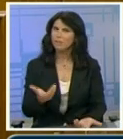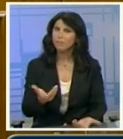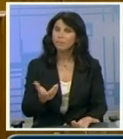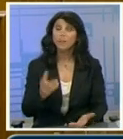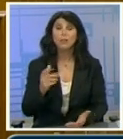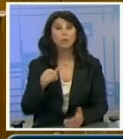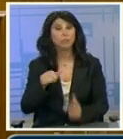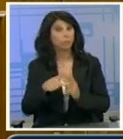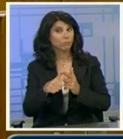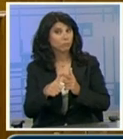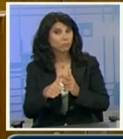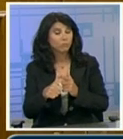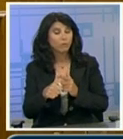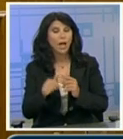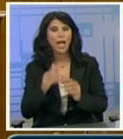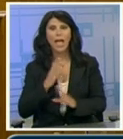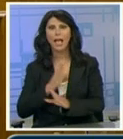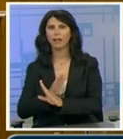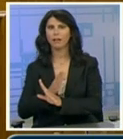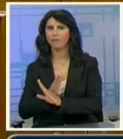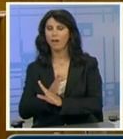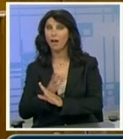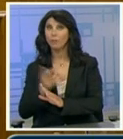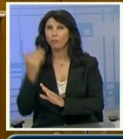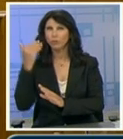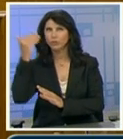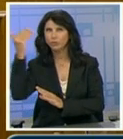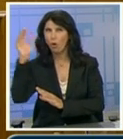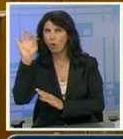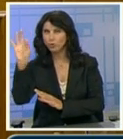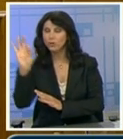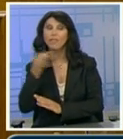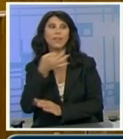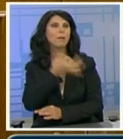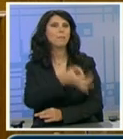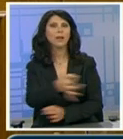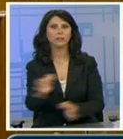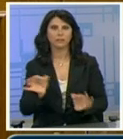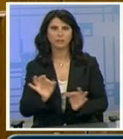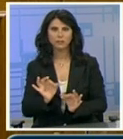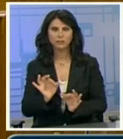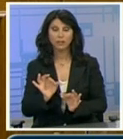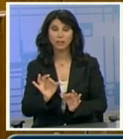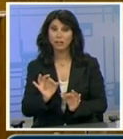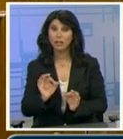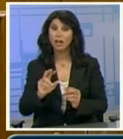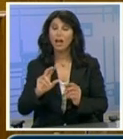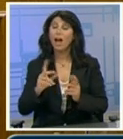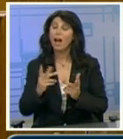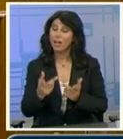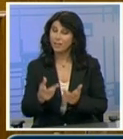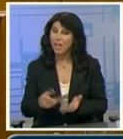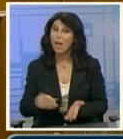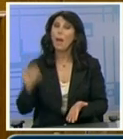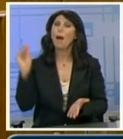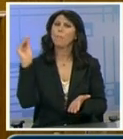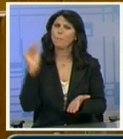κρύψατε τις πραγματικές σας προθέσεις, αλλά